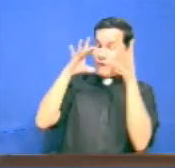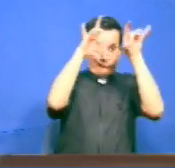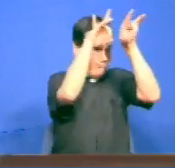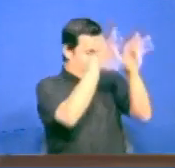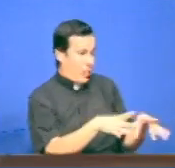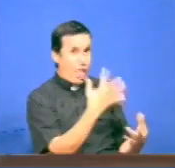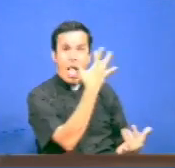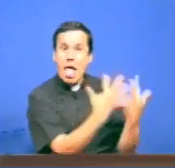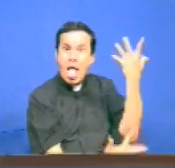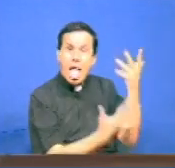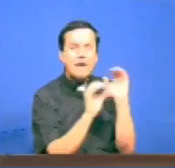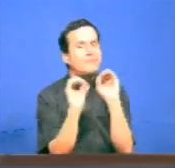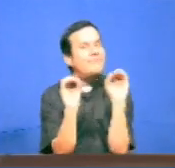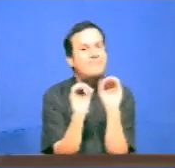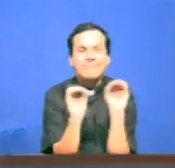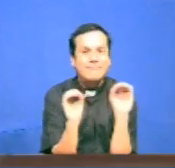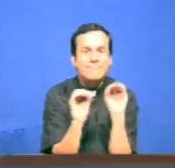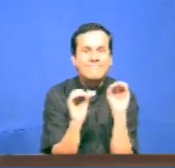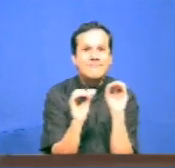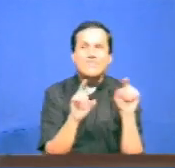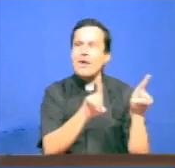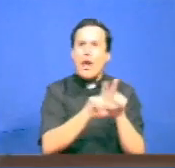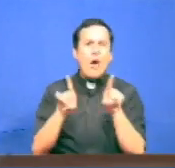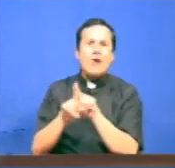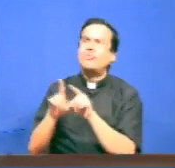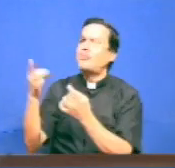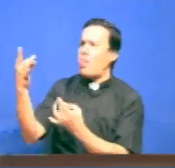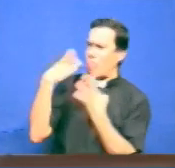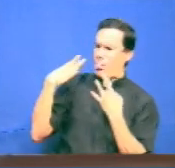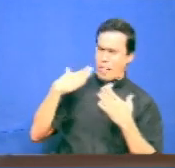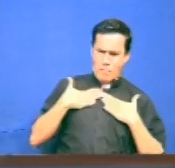wala hutamwacha mtakatifu wako aharibike.